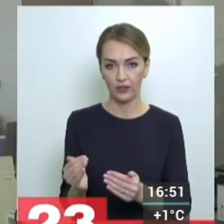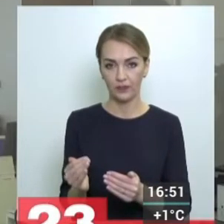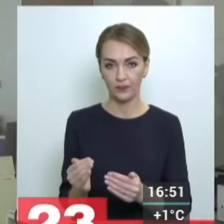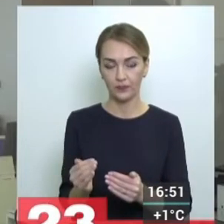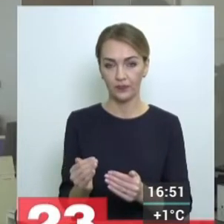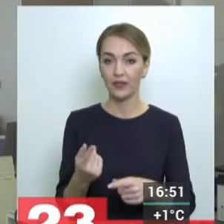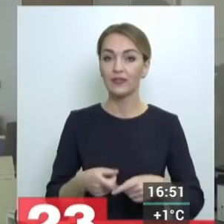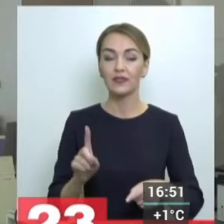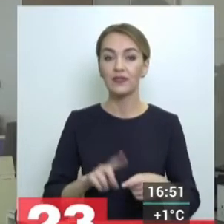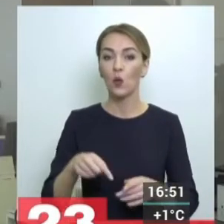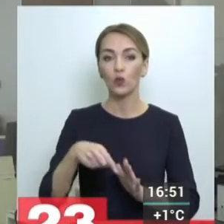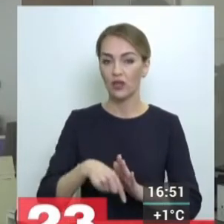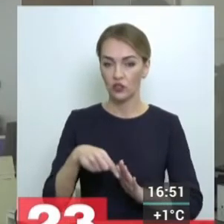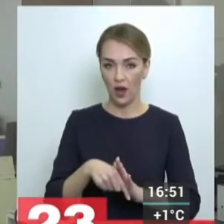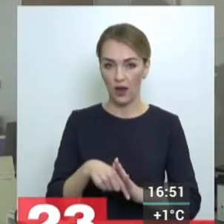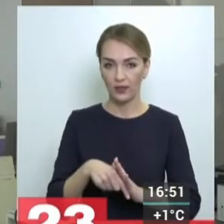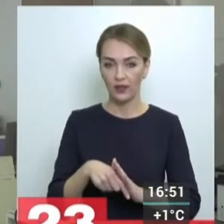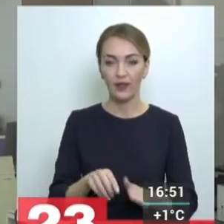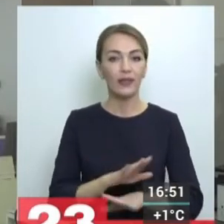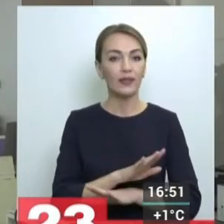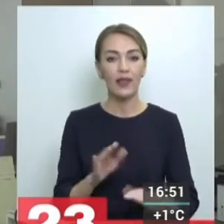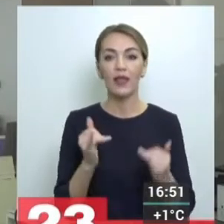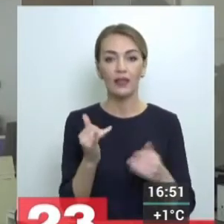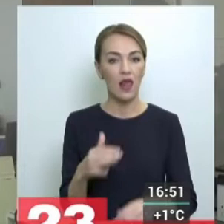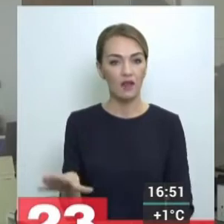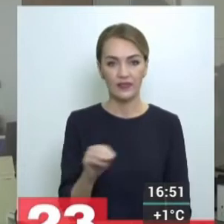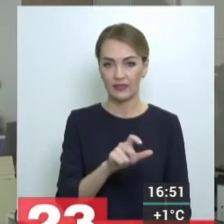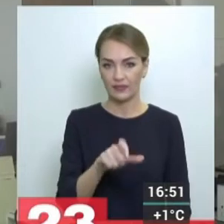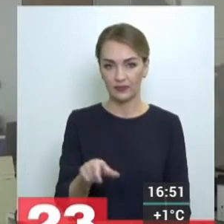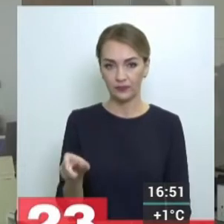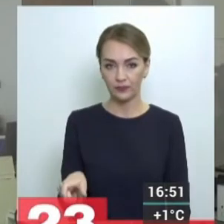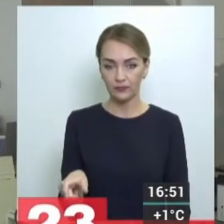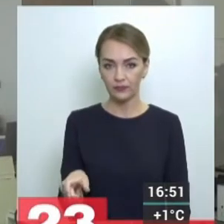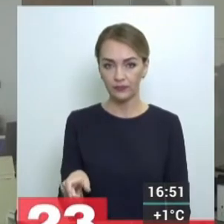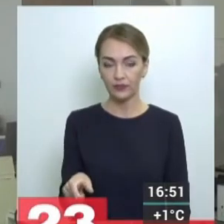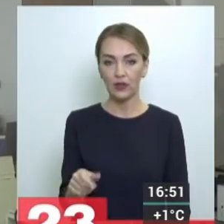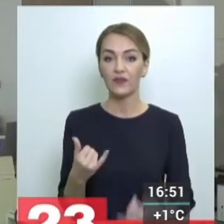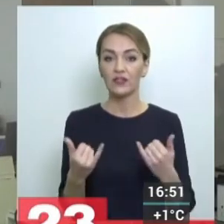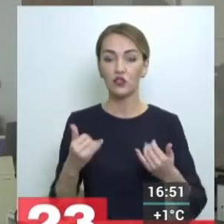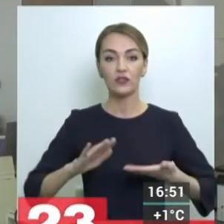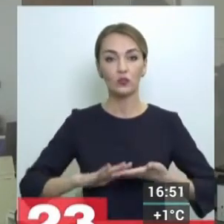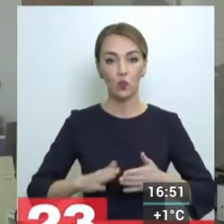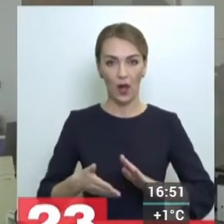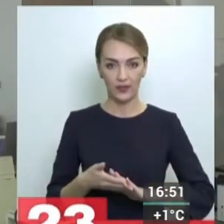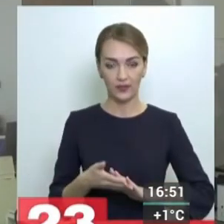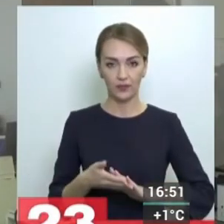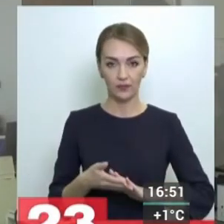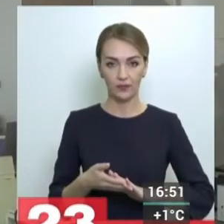обмежень. А це означає, не для всіх пасажирів. У нинішній